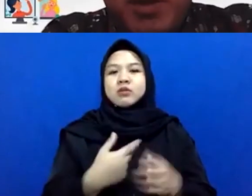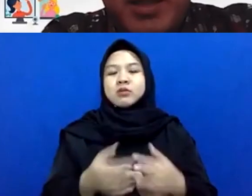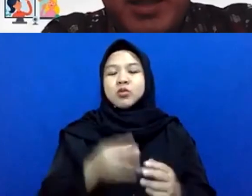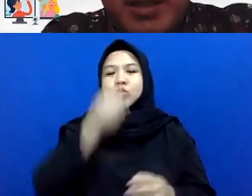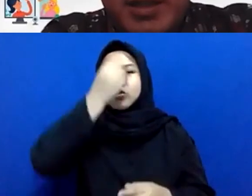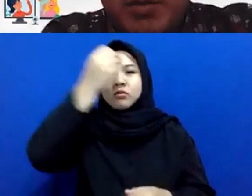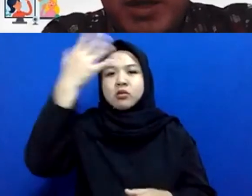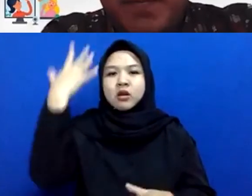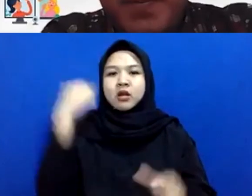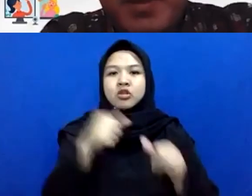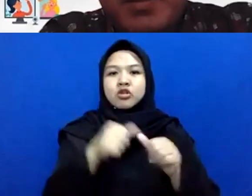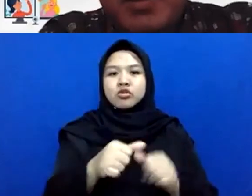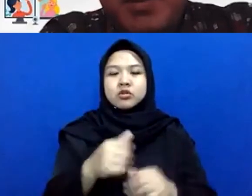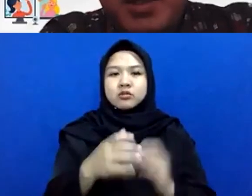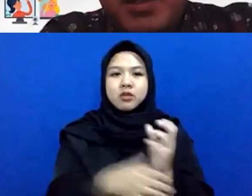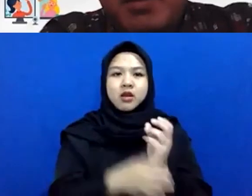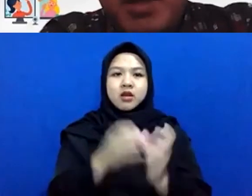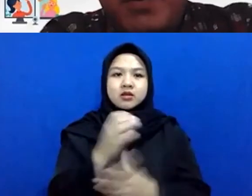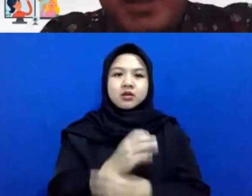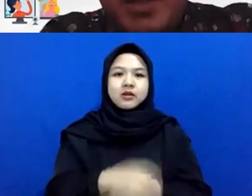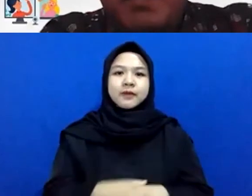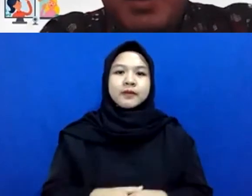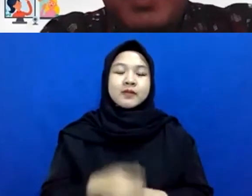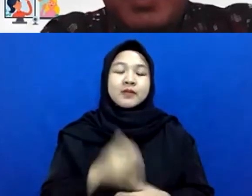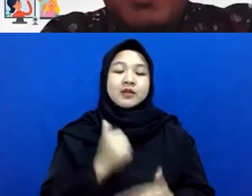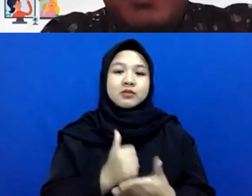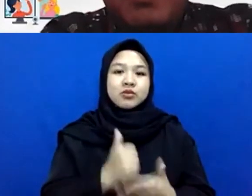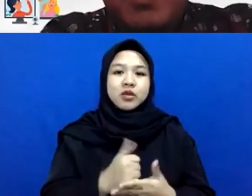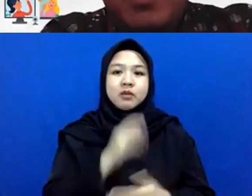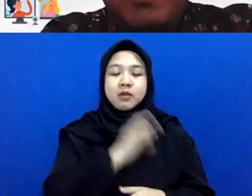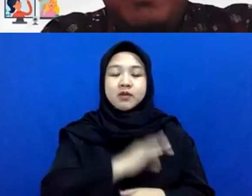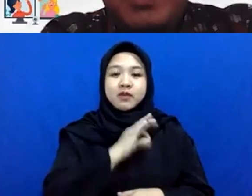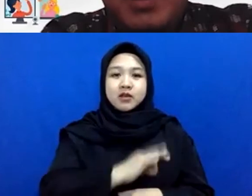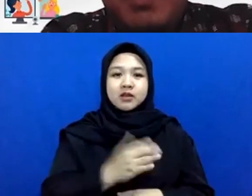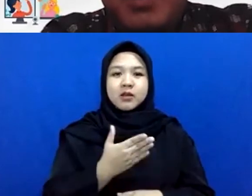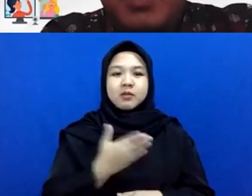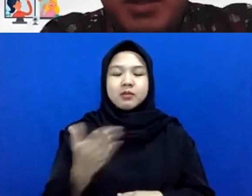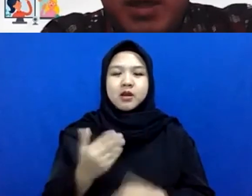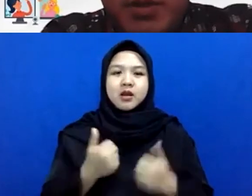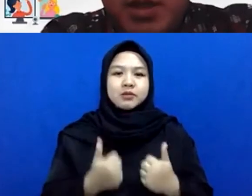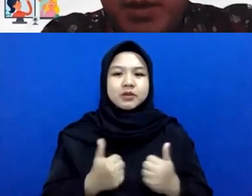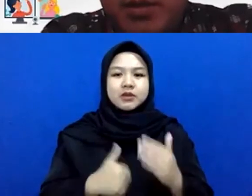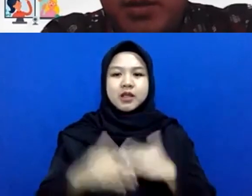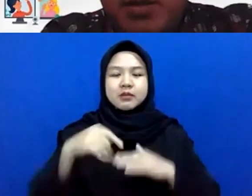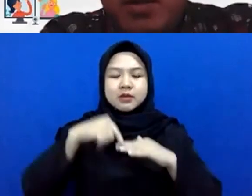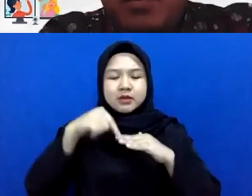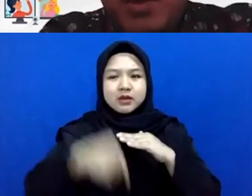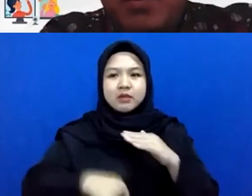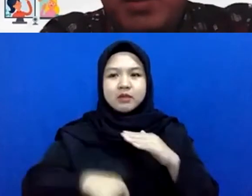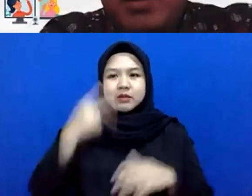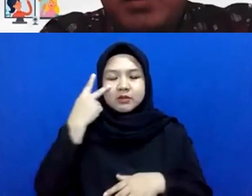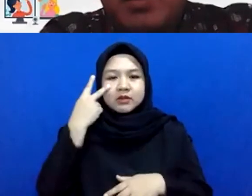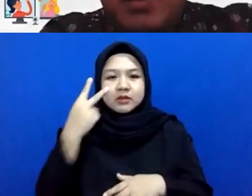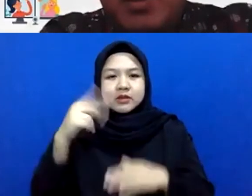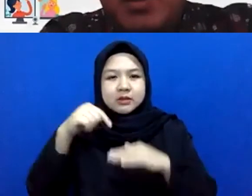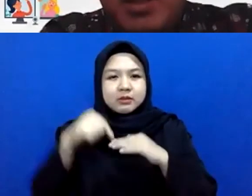itu yang berbahaya saya. Karena sebenarnya manfaatnya apa? Mereka kemudian bisa lebih detail, lebih cermat